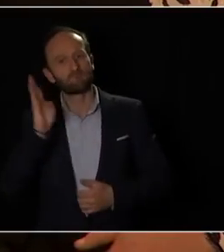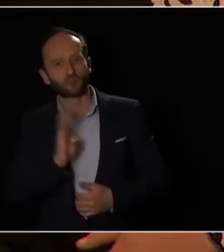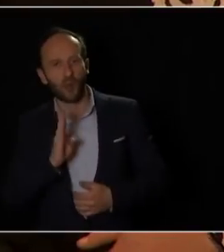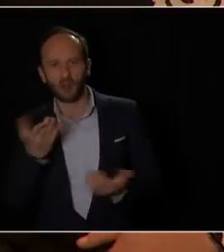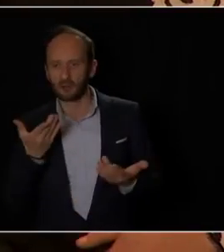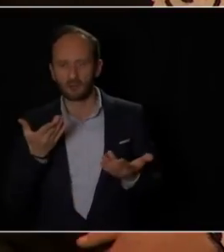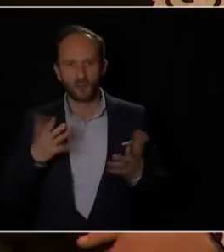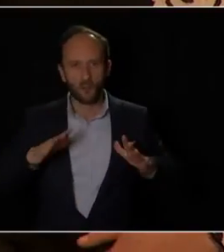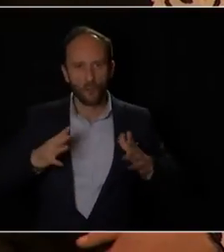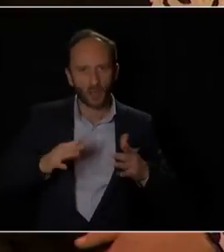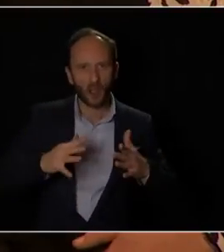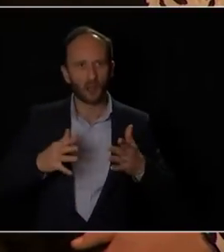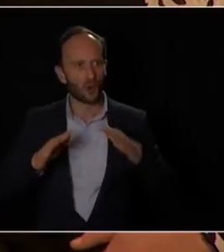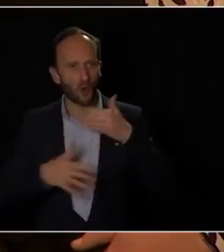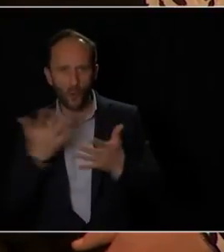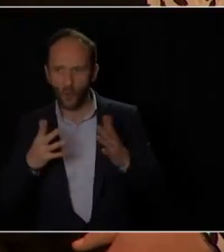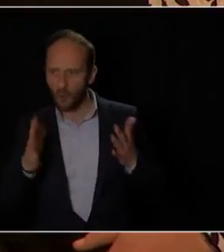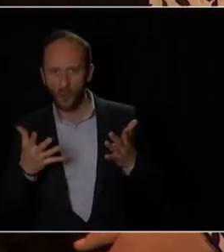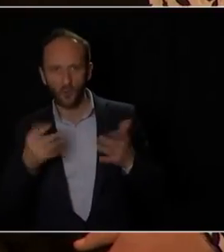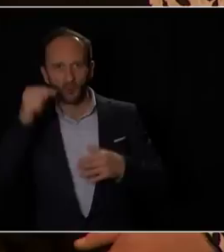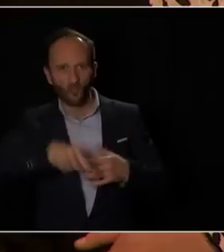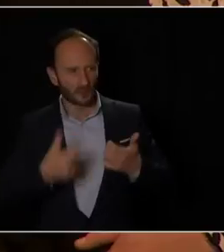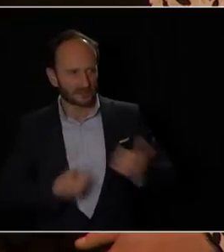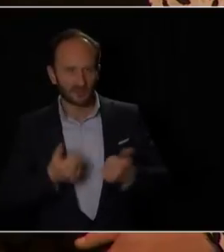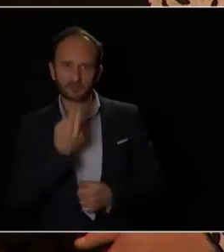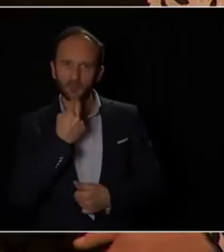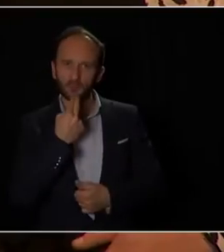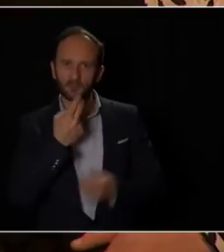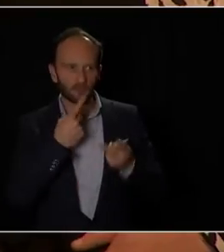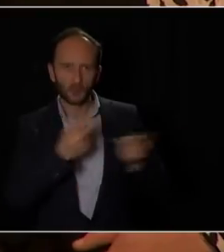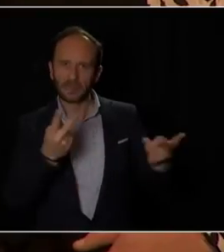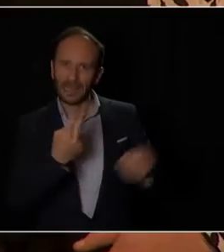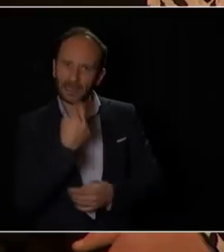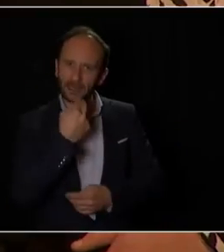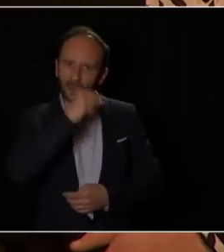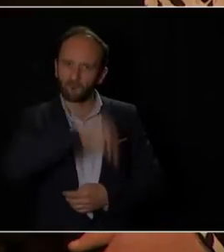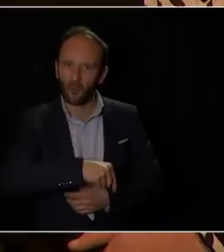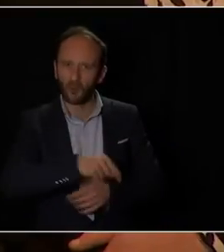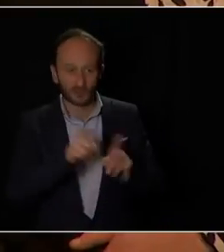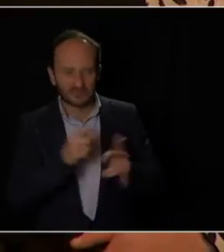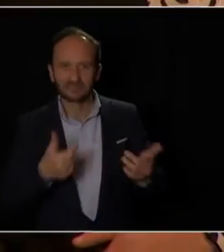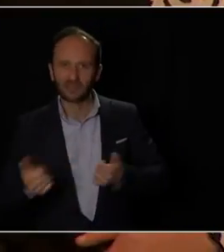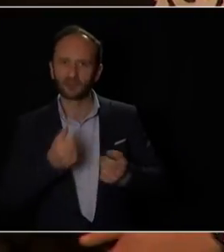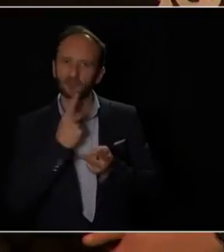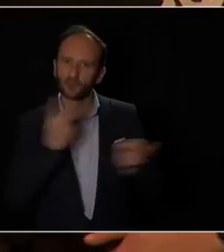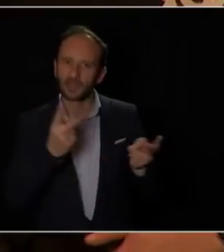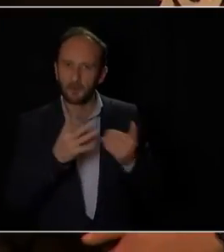moyens avec un service public de qualité et de proximité. À cet égard, je veux dire